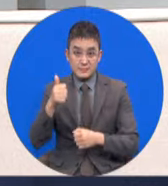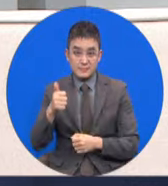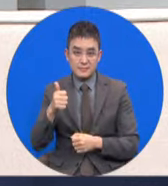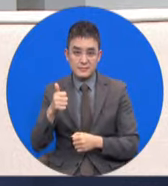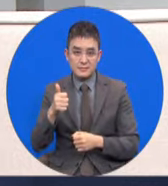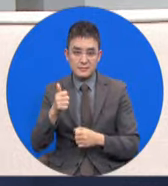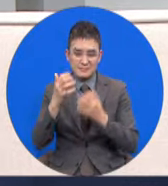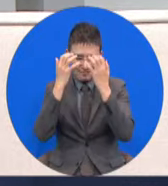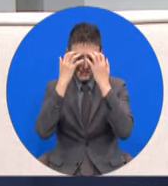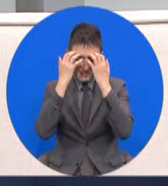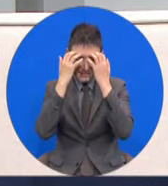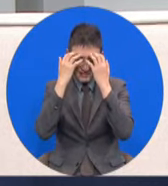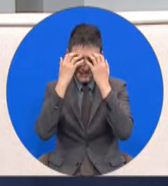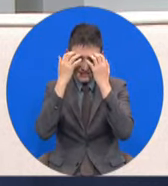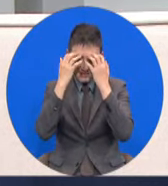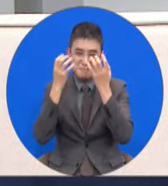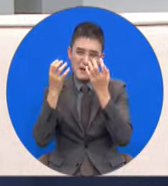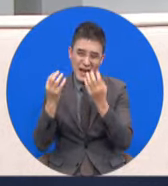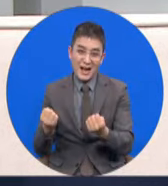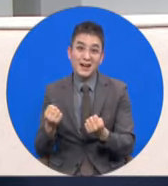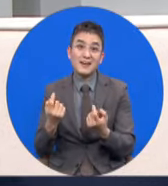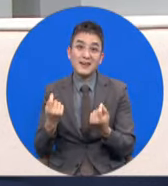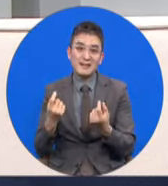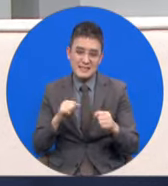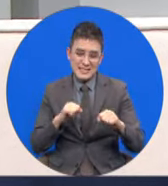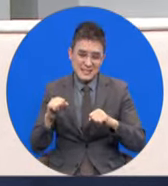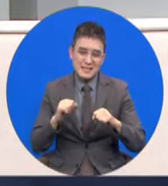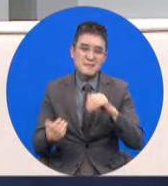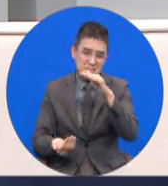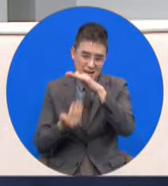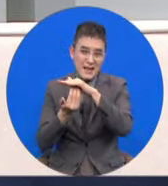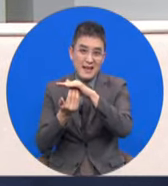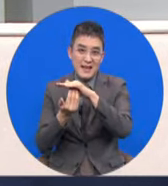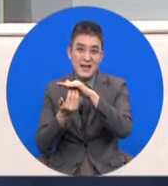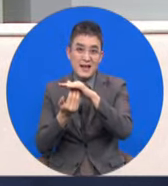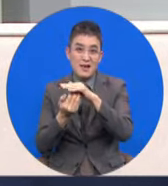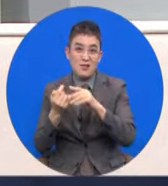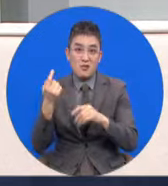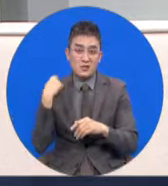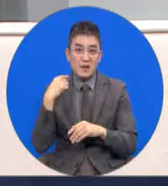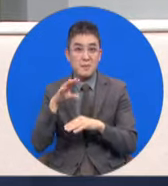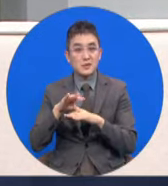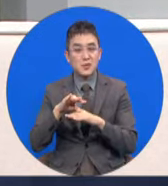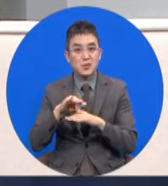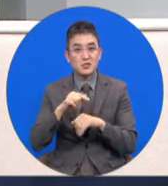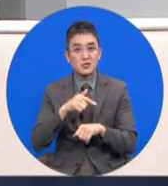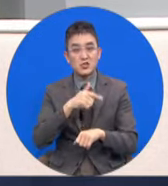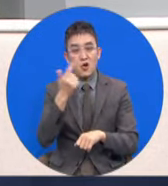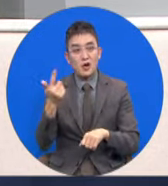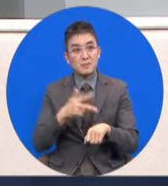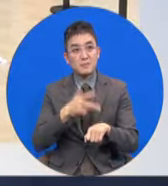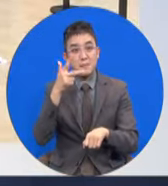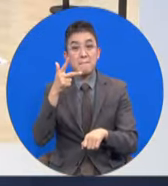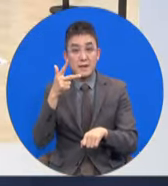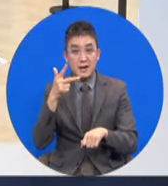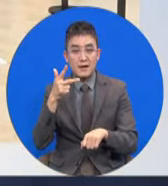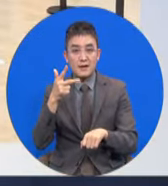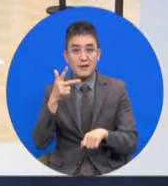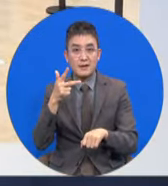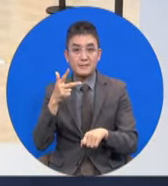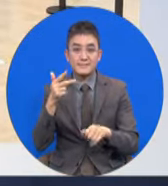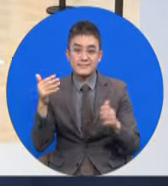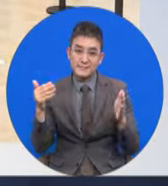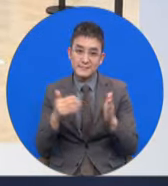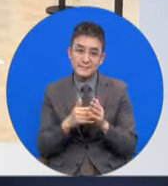만큼 했어요. 제가 사실 어제 그 방송이 다 7시에 끝나가지고 저녁 7시에 끝나서 어떻게 할까